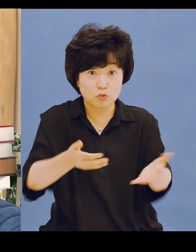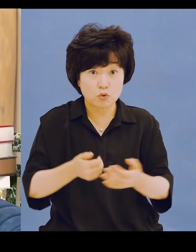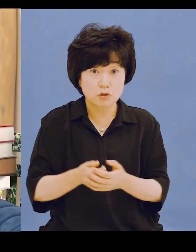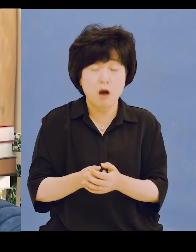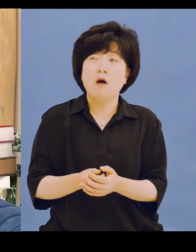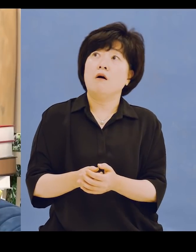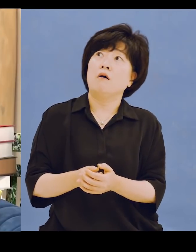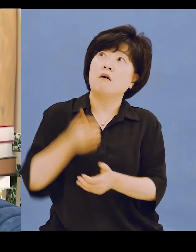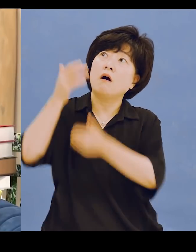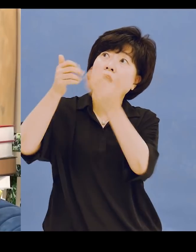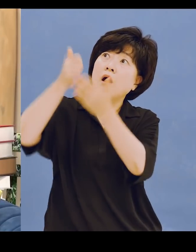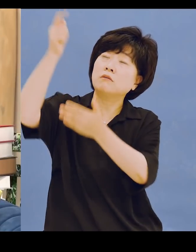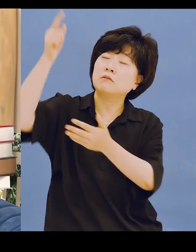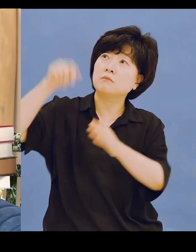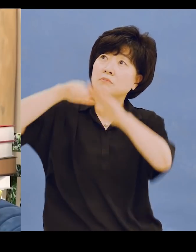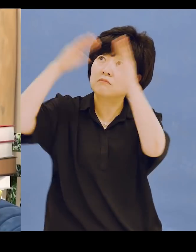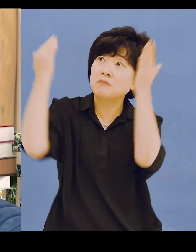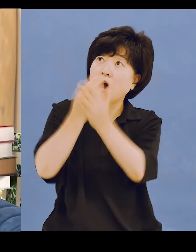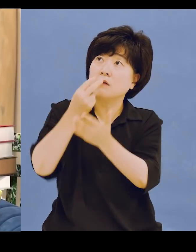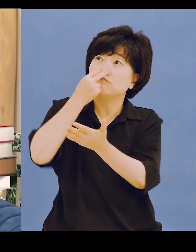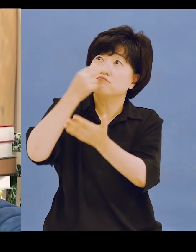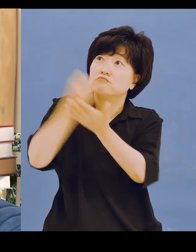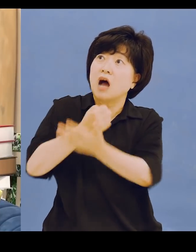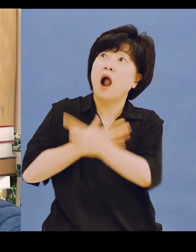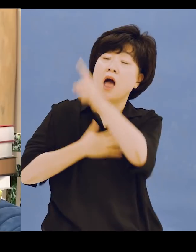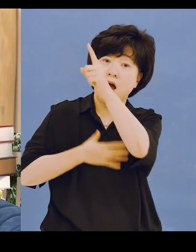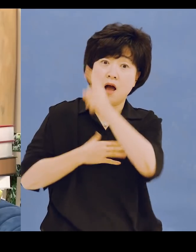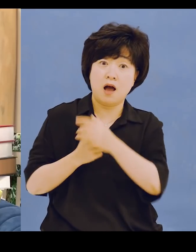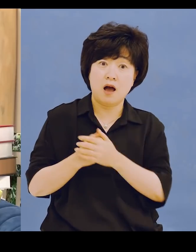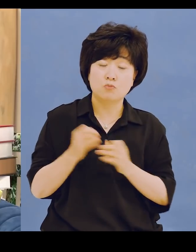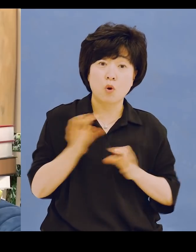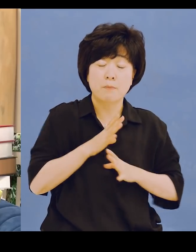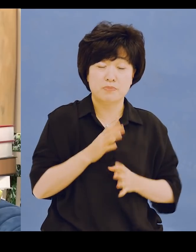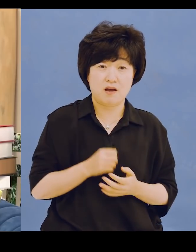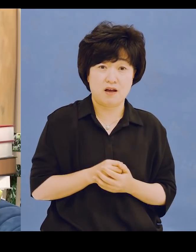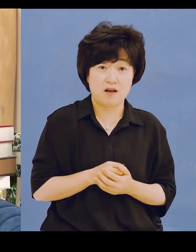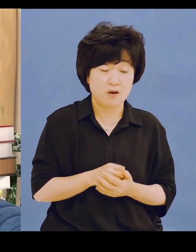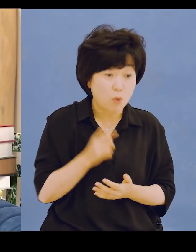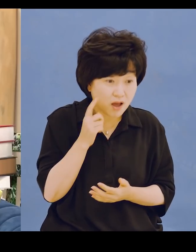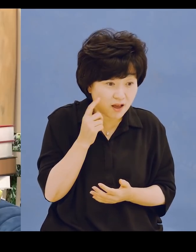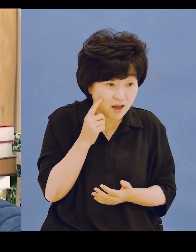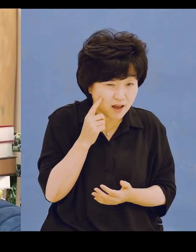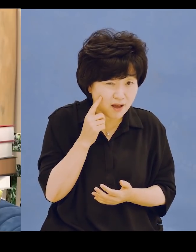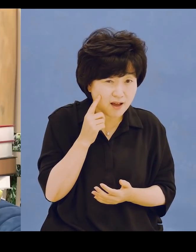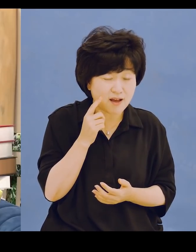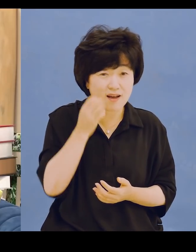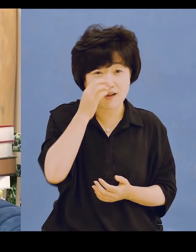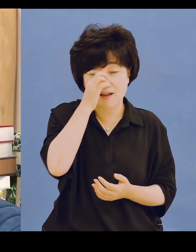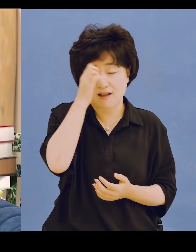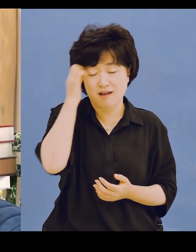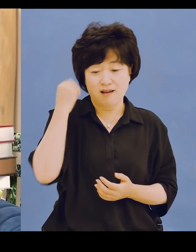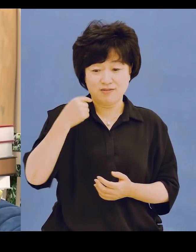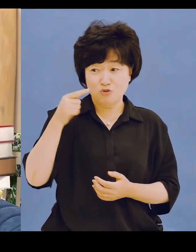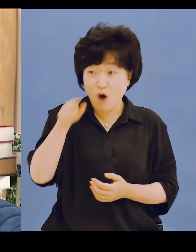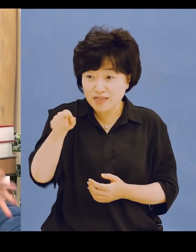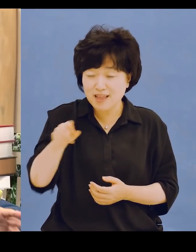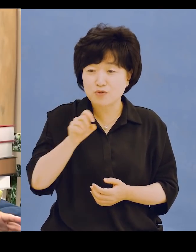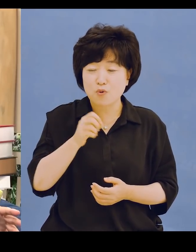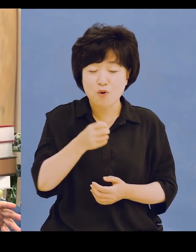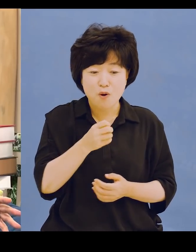거예요. 하나님은 정말 모든 것을 다 하시는 분이다. 너무나 놀랍다. 왜 그랬더니 엉클한테도 말하지 않은